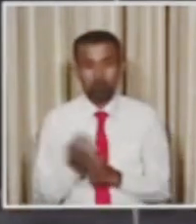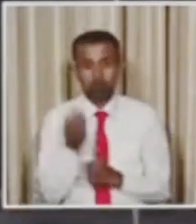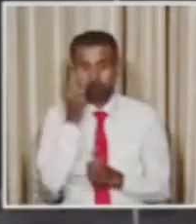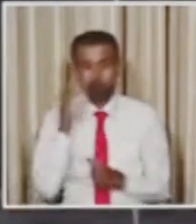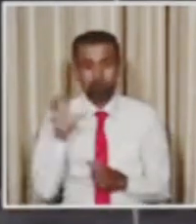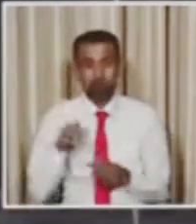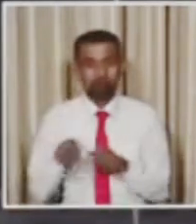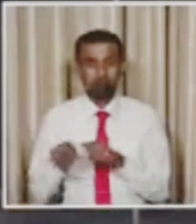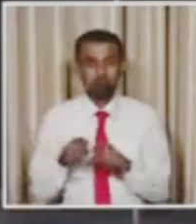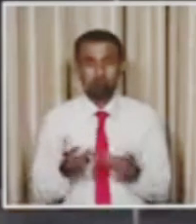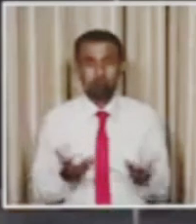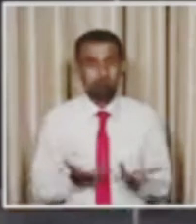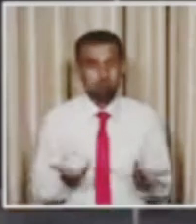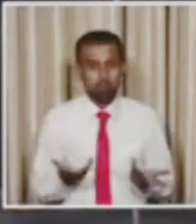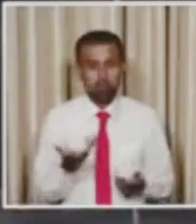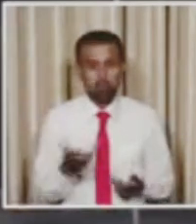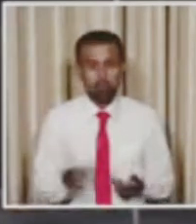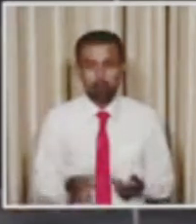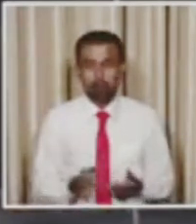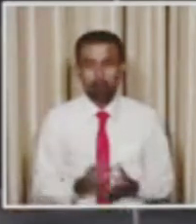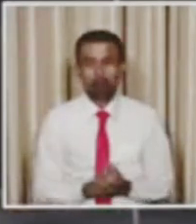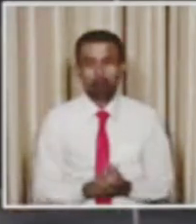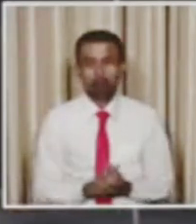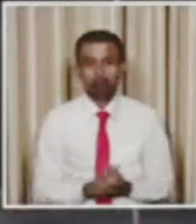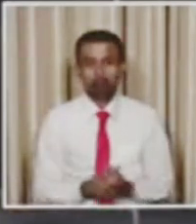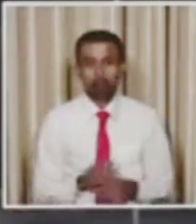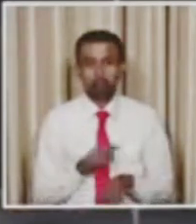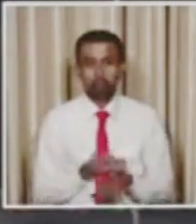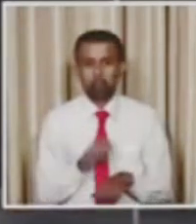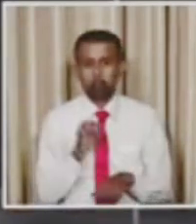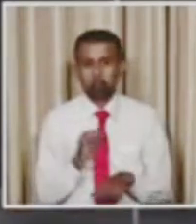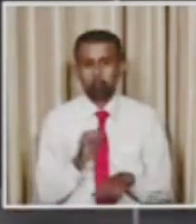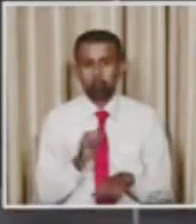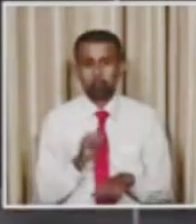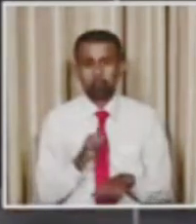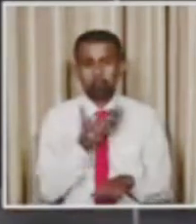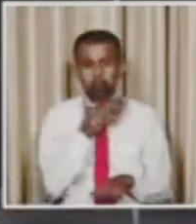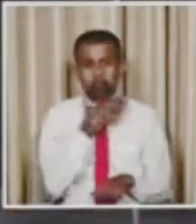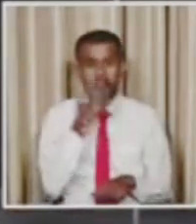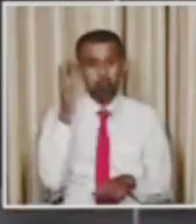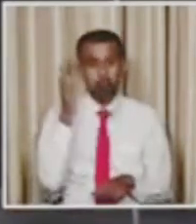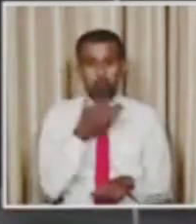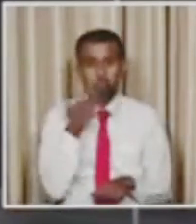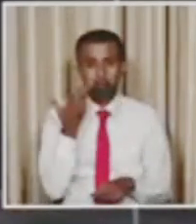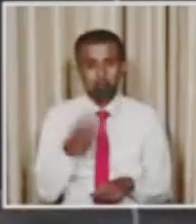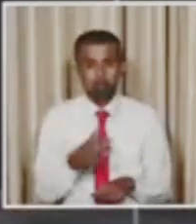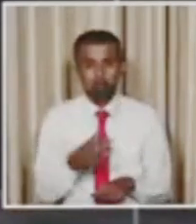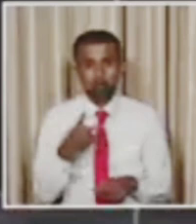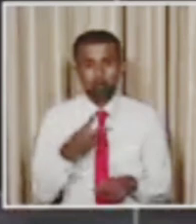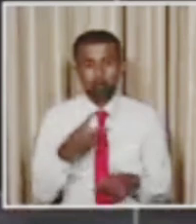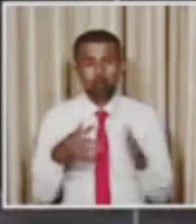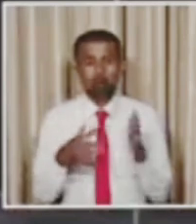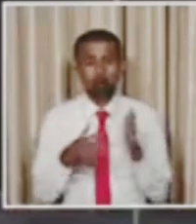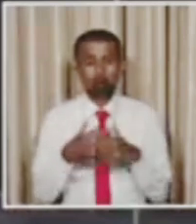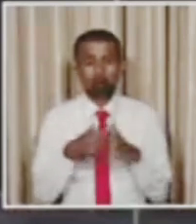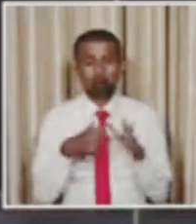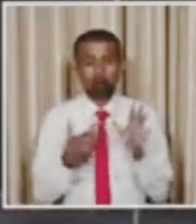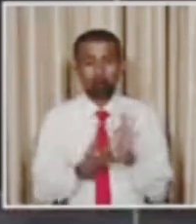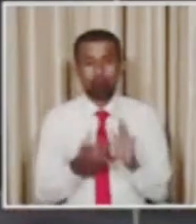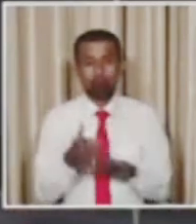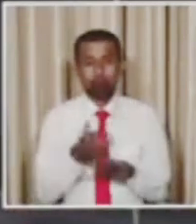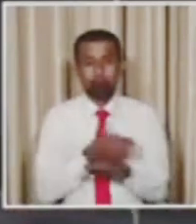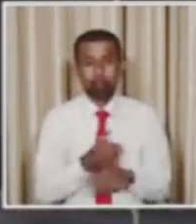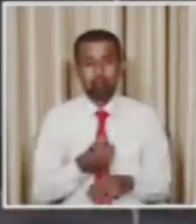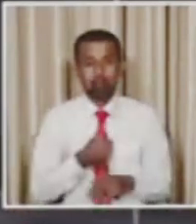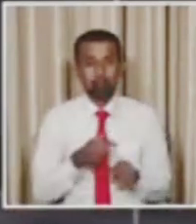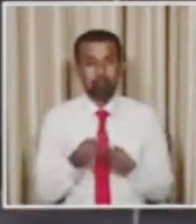නිර්මාණය කරගන්න බැරි වුණා. හැබැයි අවාසනාවට මහා බ්‍රිතාන්‍යයට පුළුවන් වුණා දෙවන ලෝක යුද්ධයට පෙර ඇතිවෙච්ච එකගතාවය